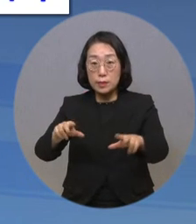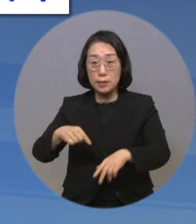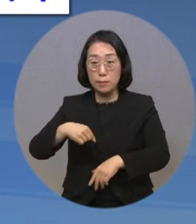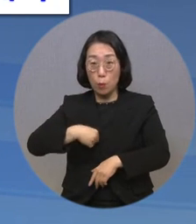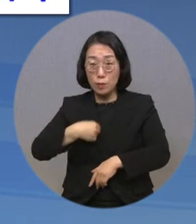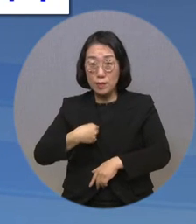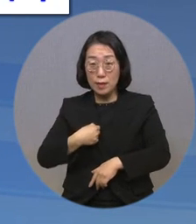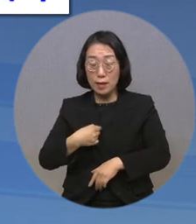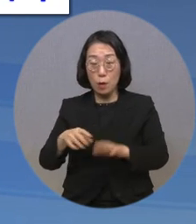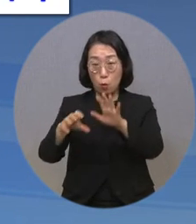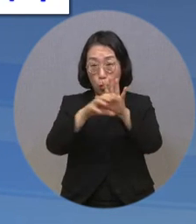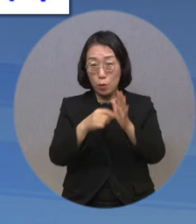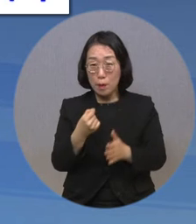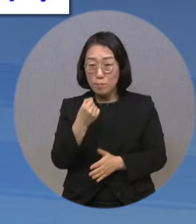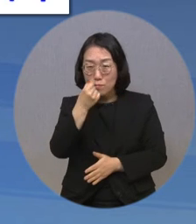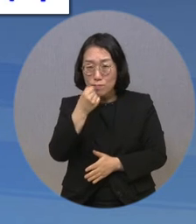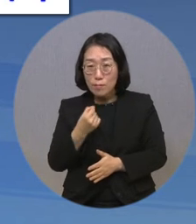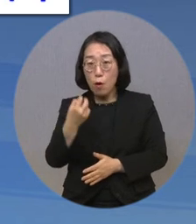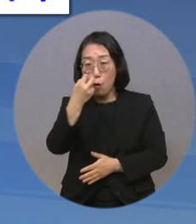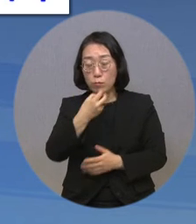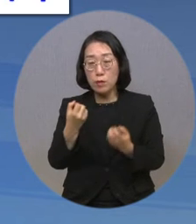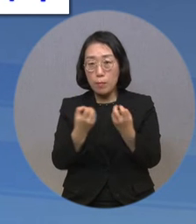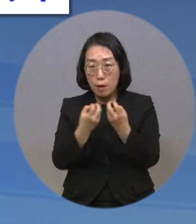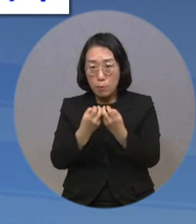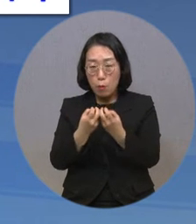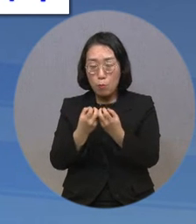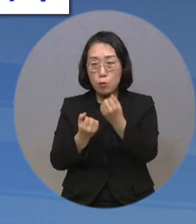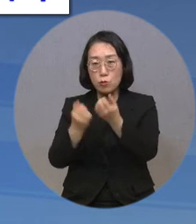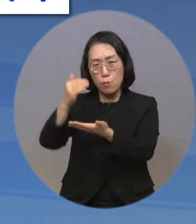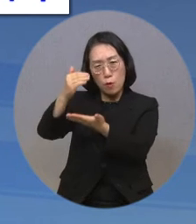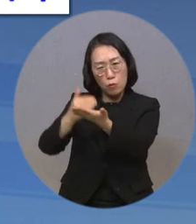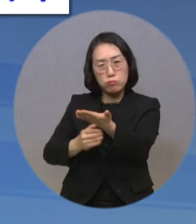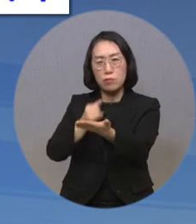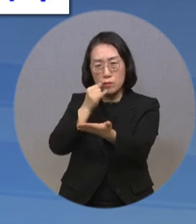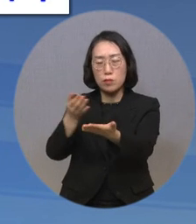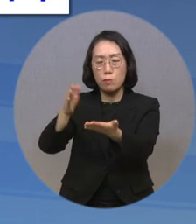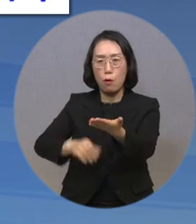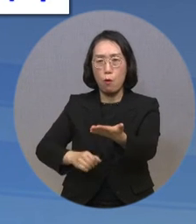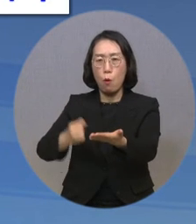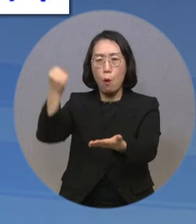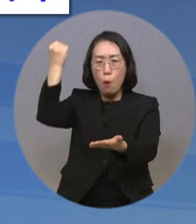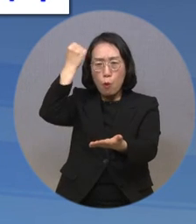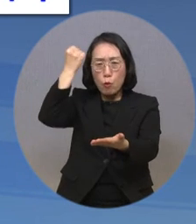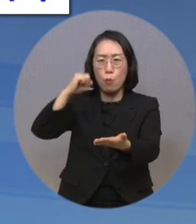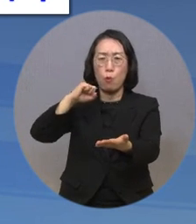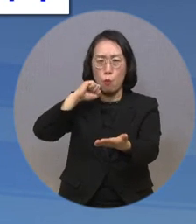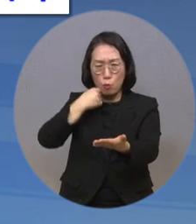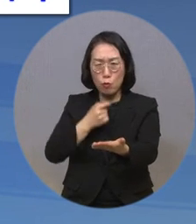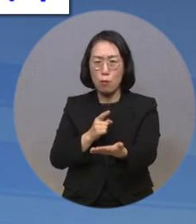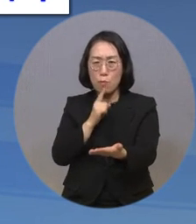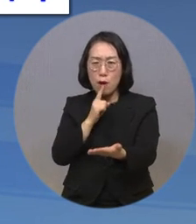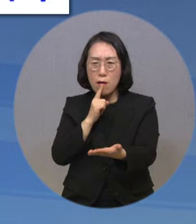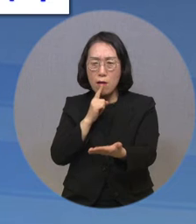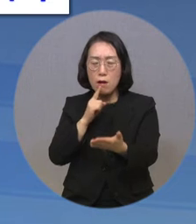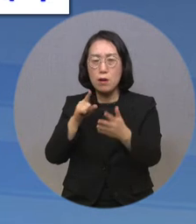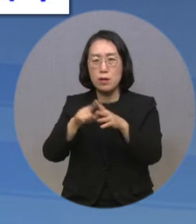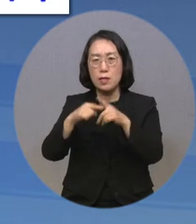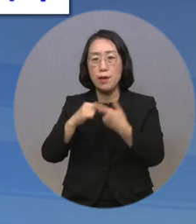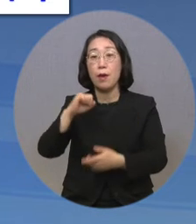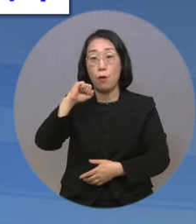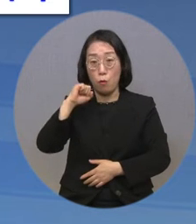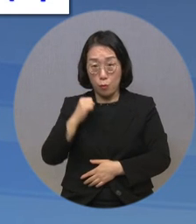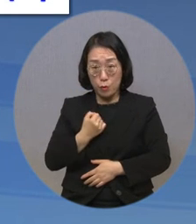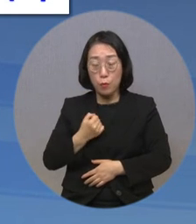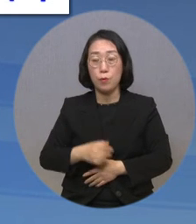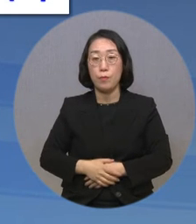자가진단 키트 상품은 개별적으로 사용 설명서를 포함하고 있지만 어려운 표현 등이 많아 발달장애인은 기존